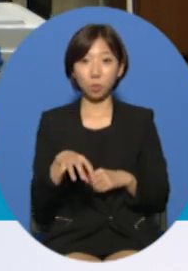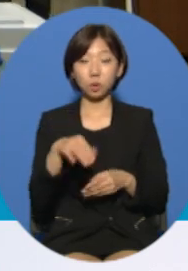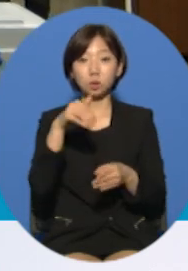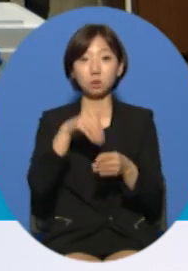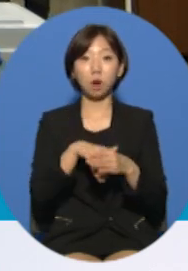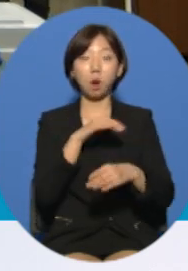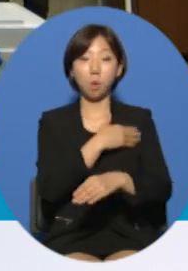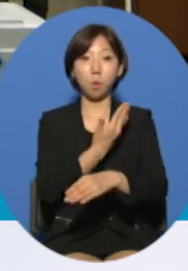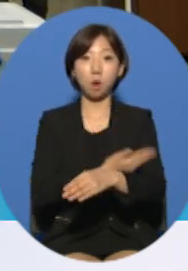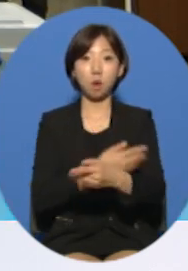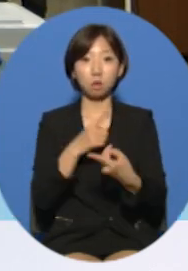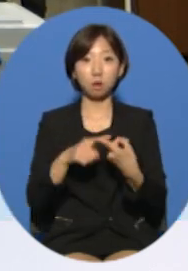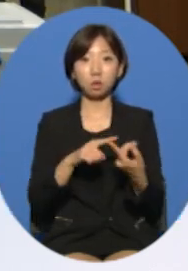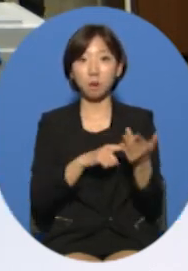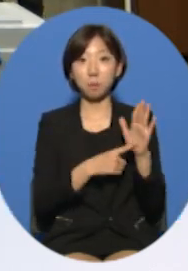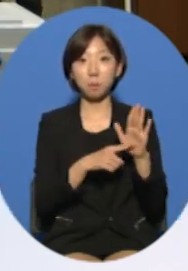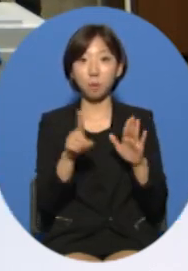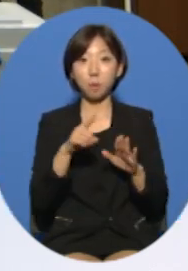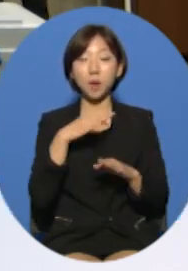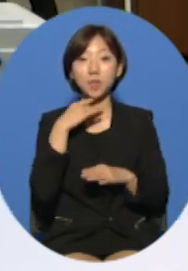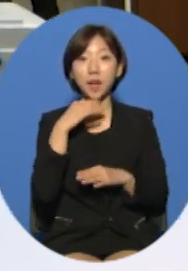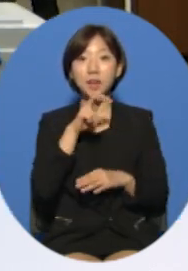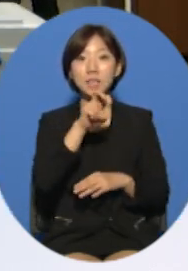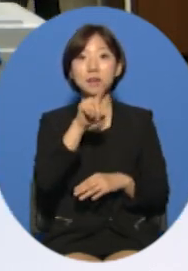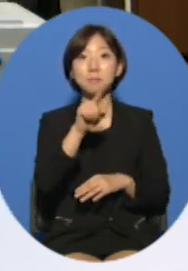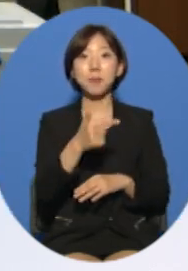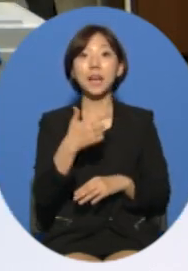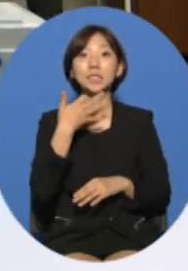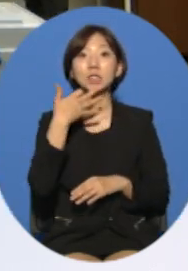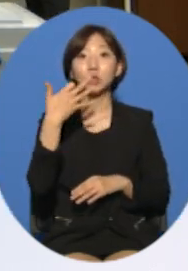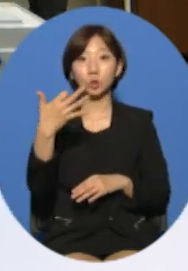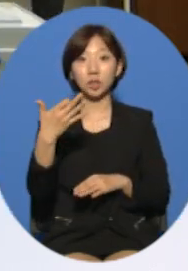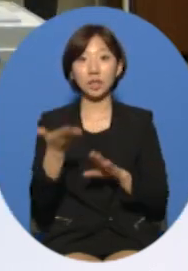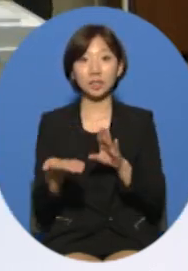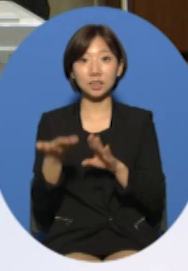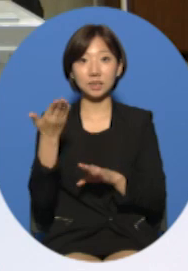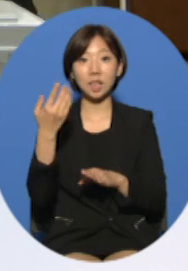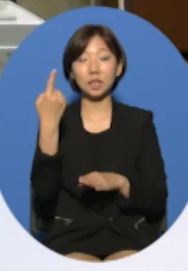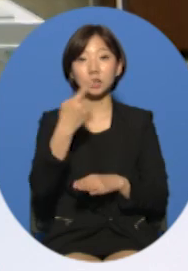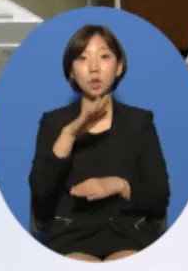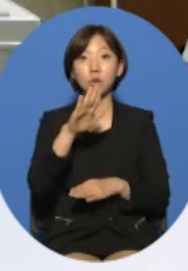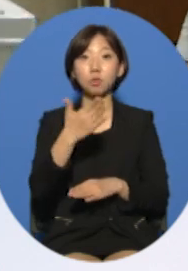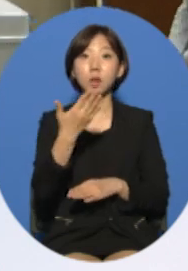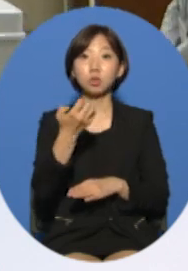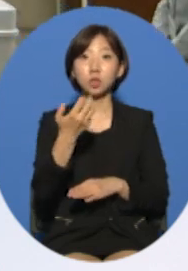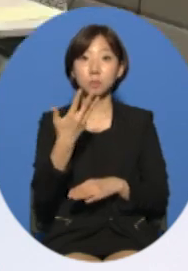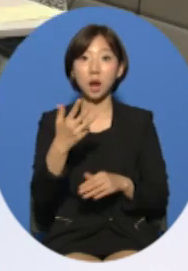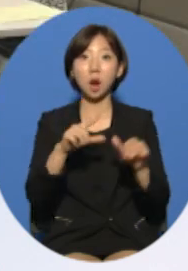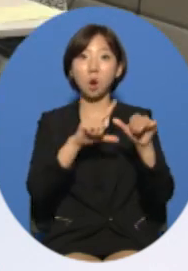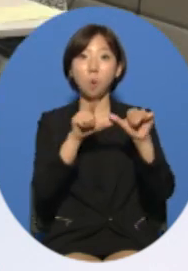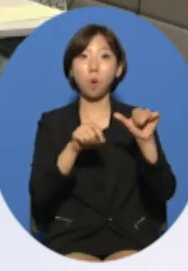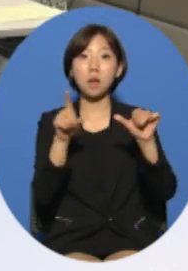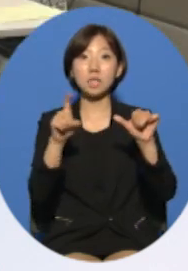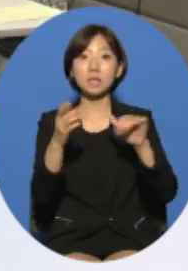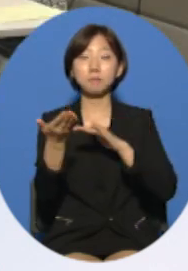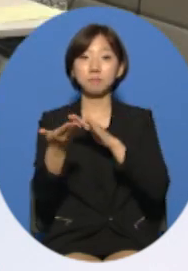대해서 말씀을 드리자면 현재 만 19세 이상, 그러니까 98년 5월 10일 이전 출생